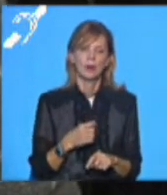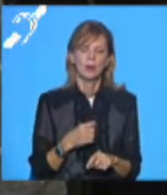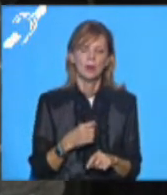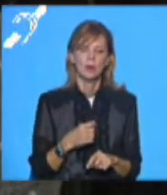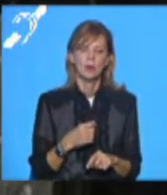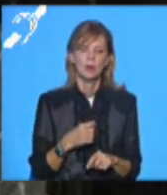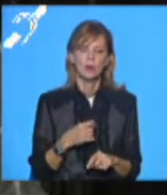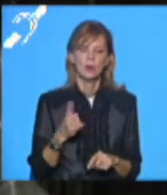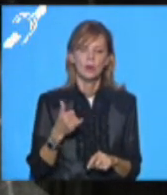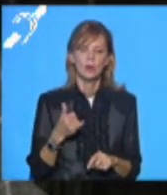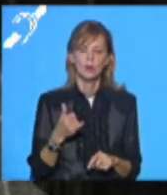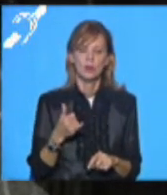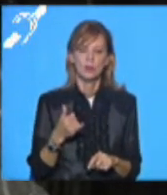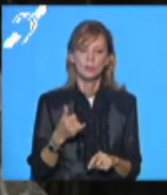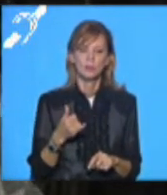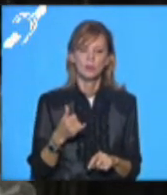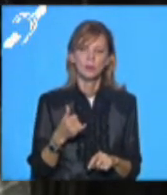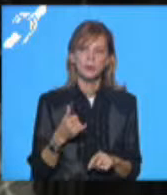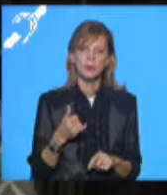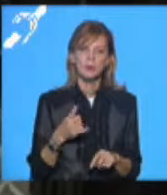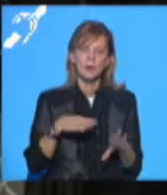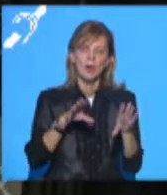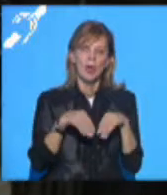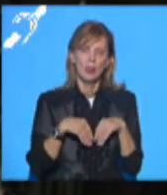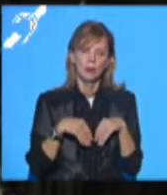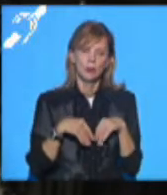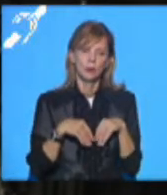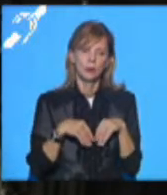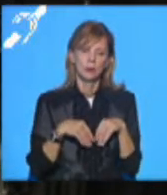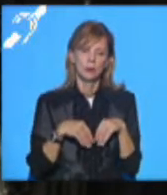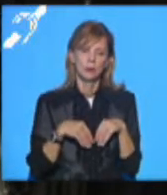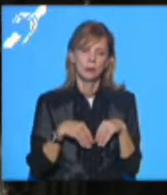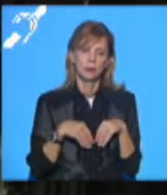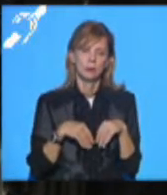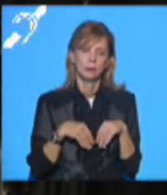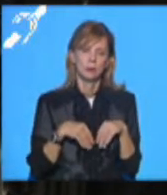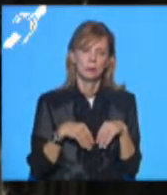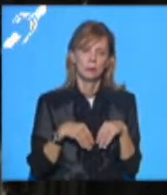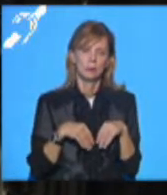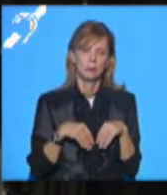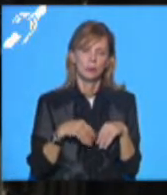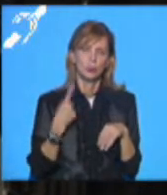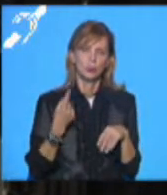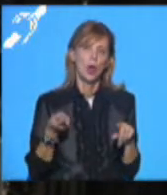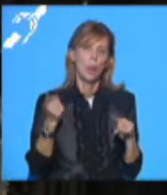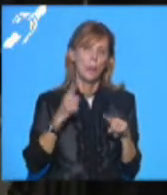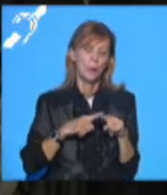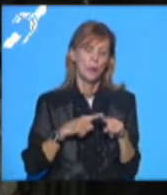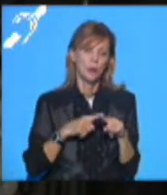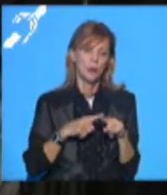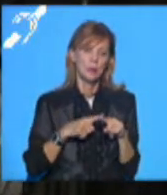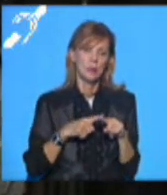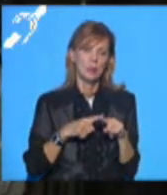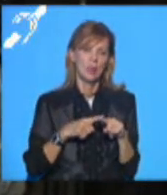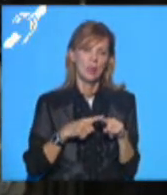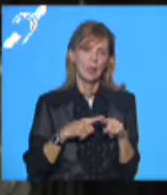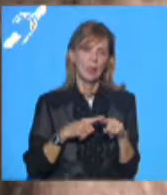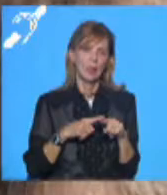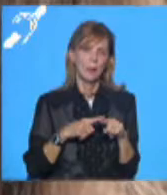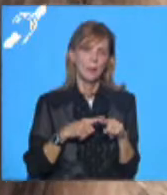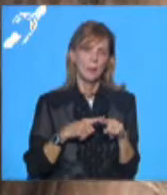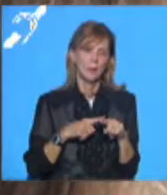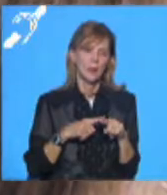engleză, și aduc un plus de spaimă combinat